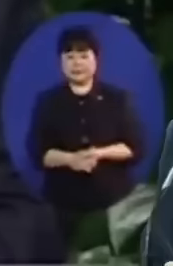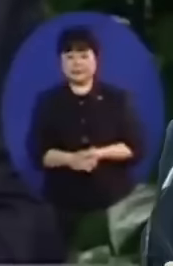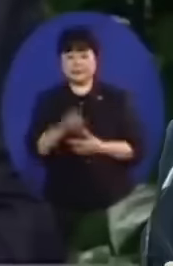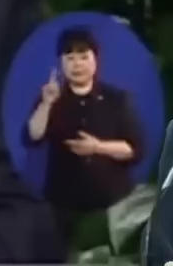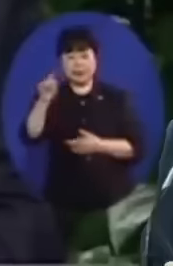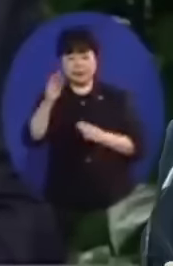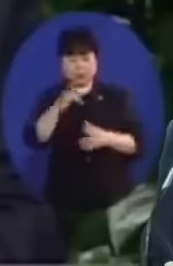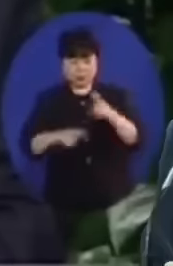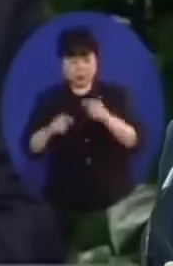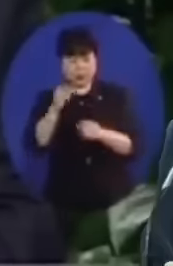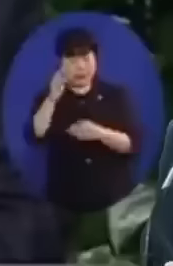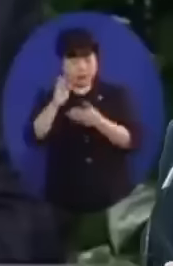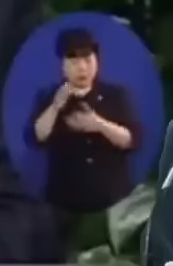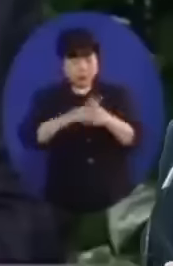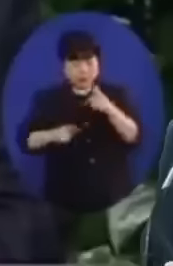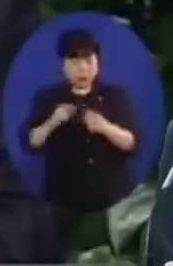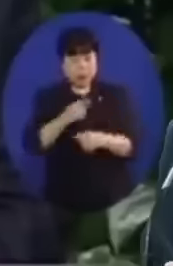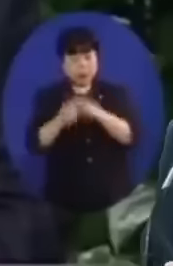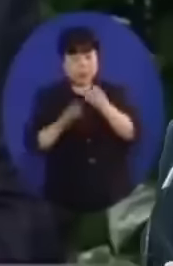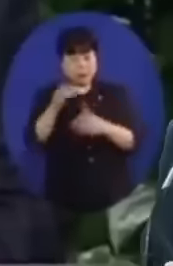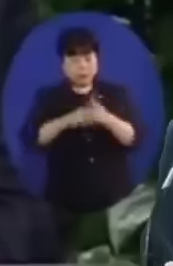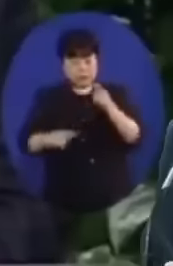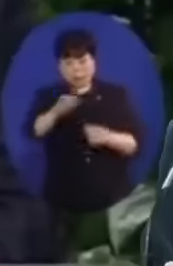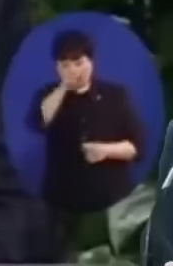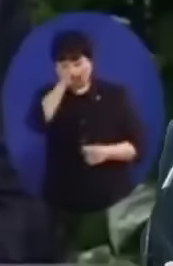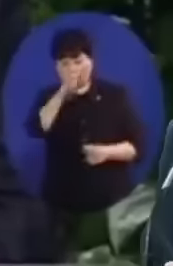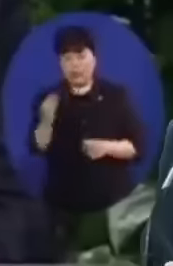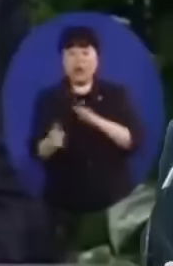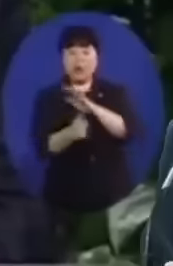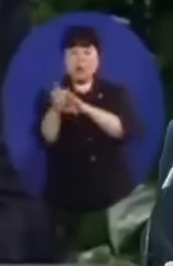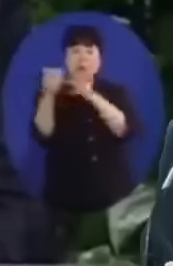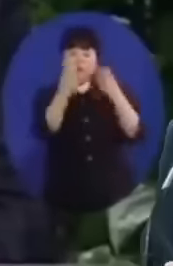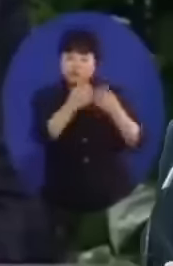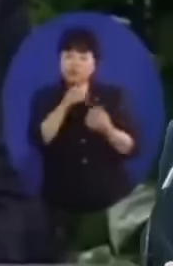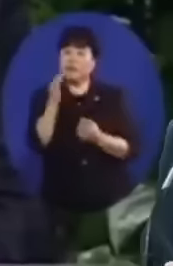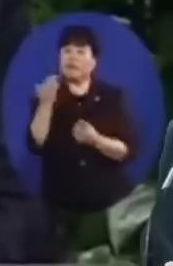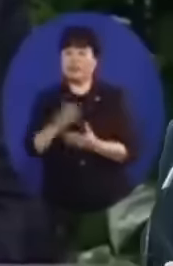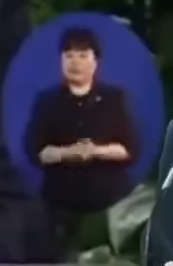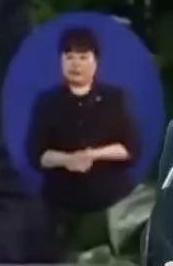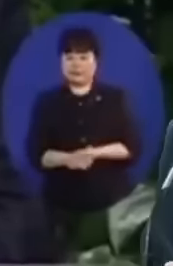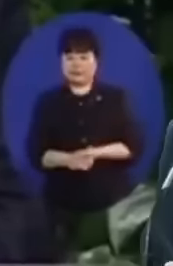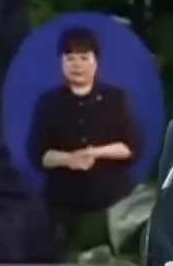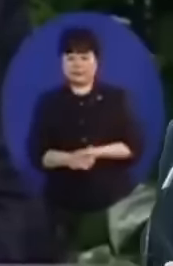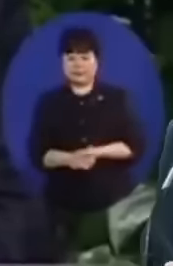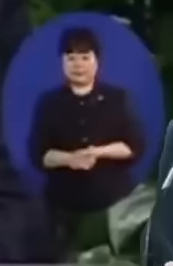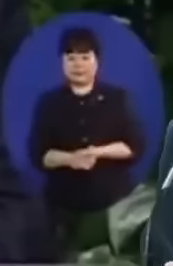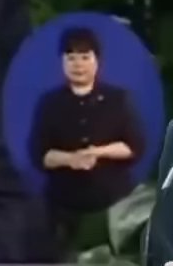내일은 오늘보다 다음 달은 금번 달보다 명년은 금년보다 소망이 충만해야 돼요.